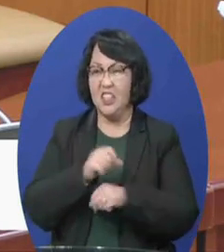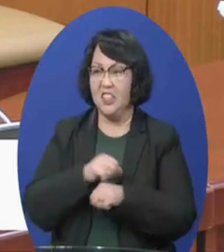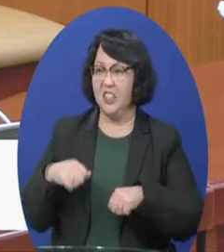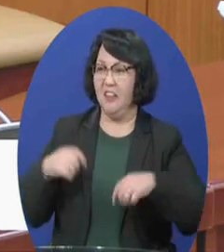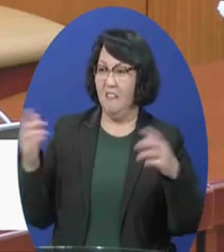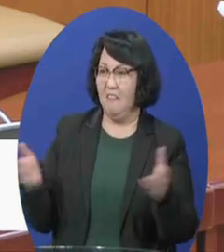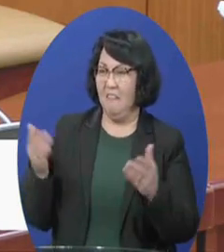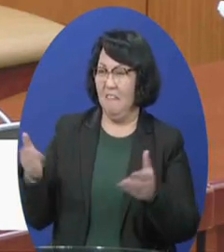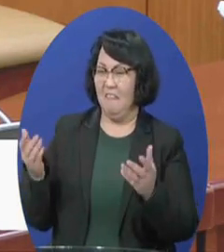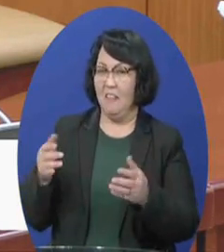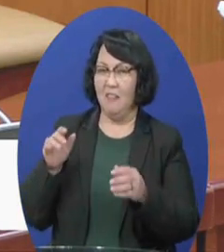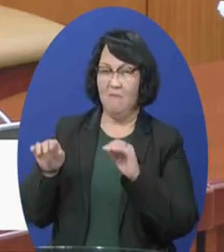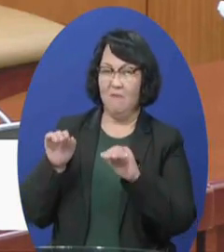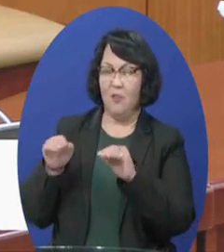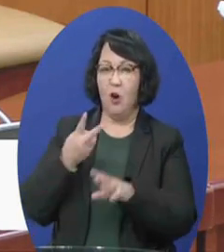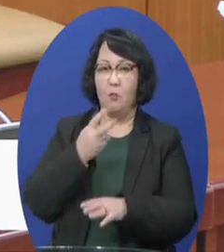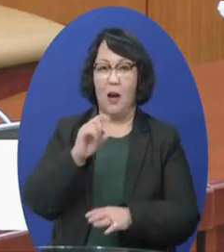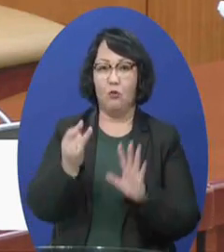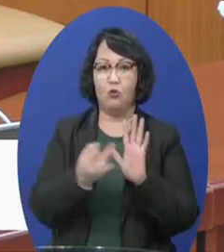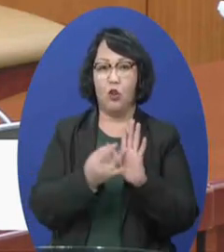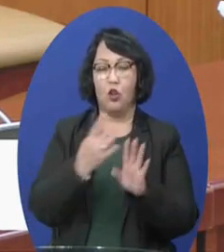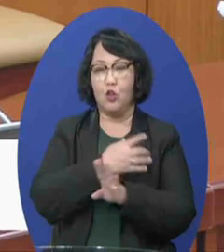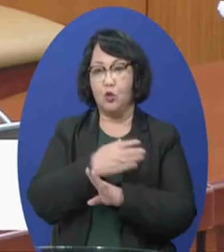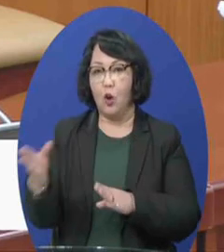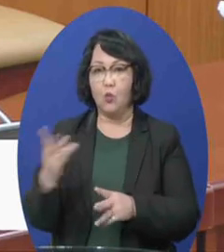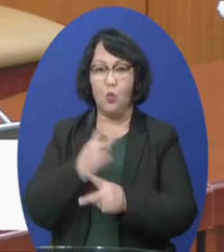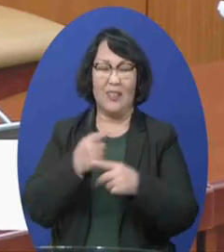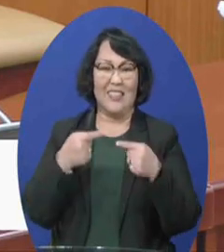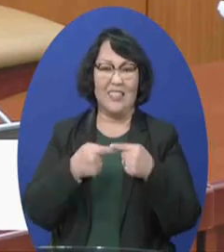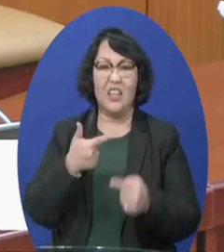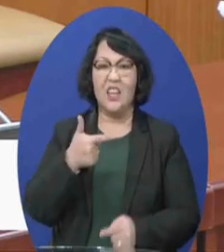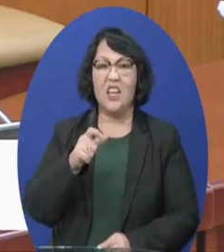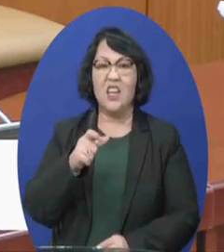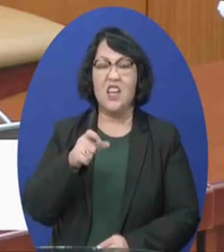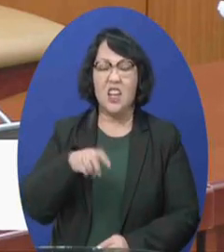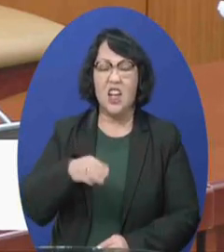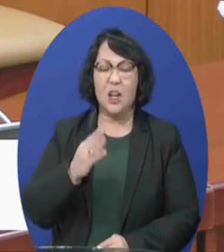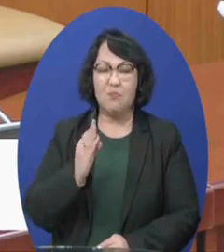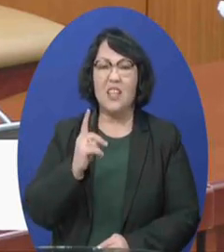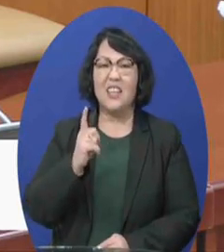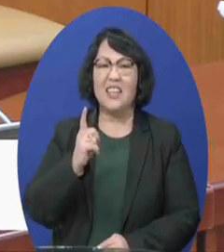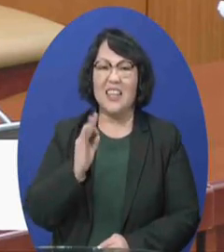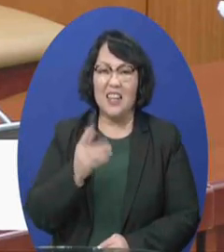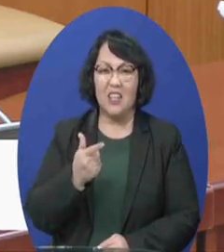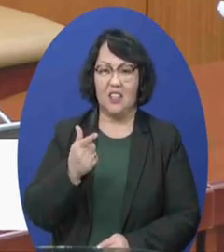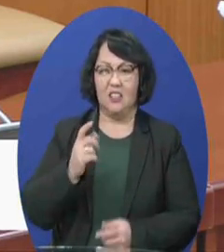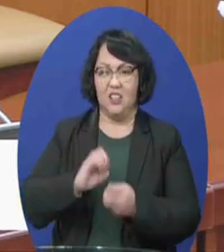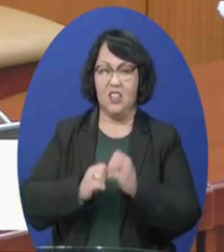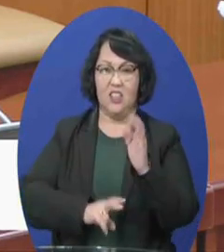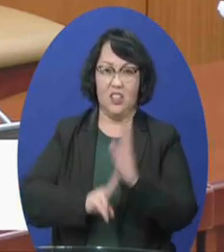оноос эхлээд гэмт хэрэг болсон. Бид өмнө ийм гэмт хэрэггүй байсан шүү.